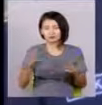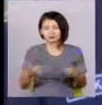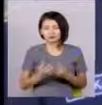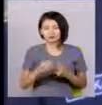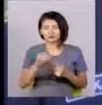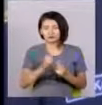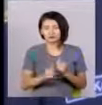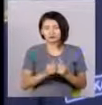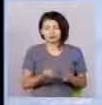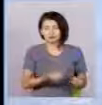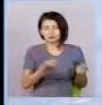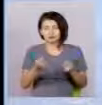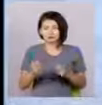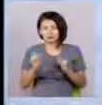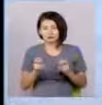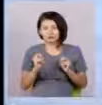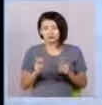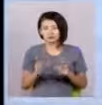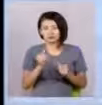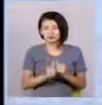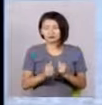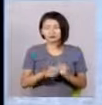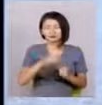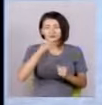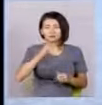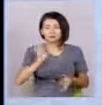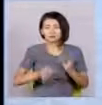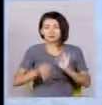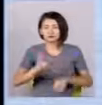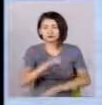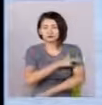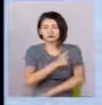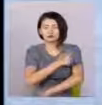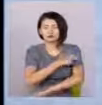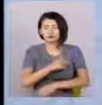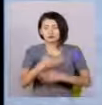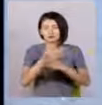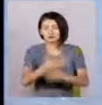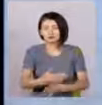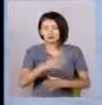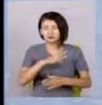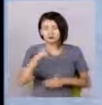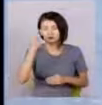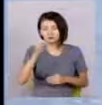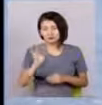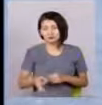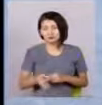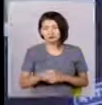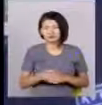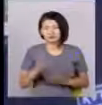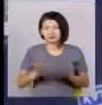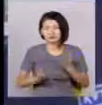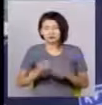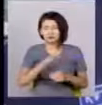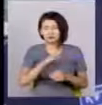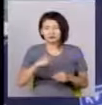алып кетуге қауіпі бар. Зардап шегушіге алғашқы медициналық көмек көрсетудің әдістерін де білген жөн. Ең алғашқы оны